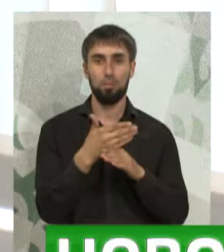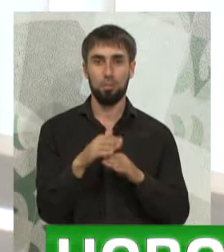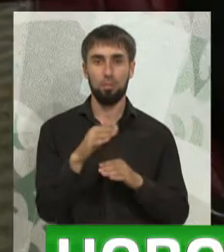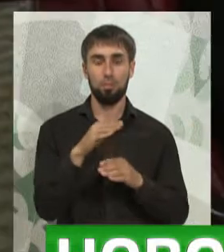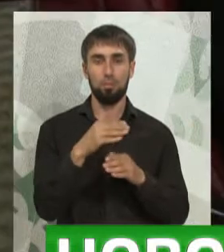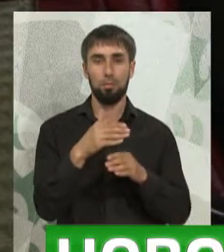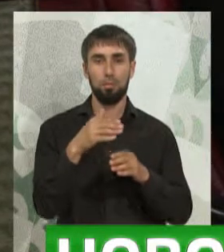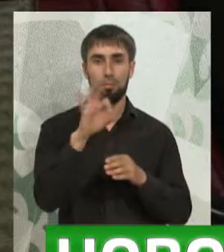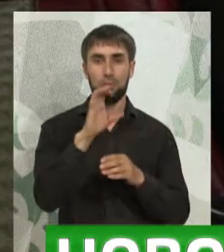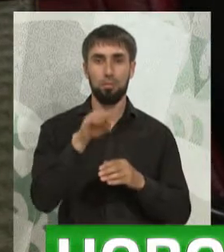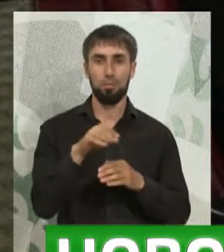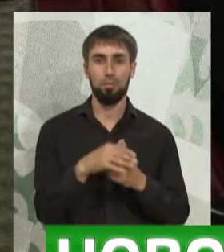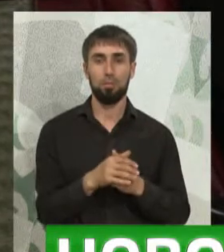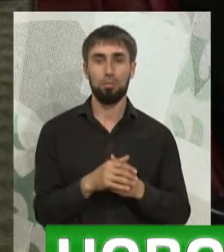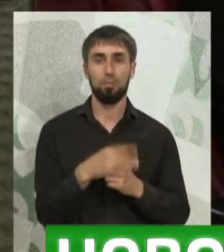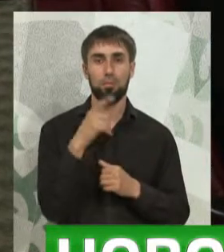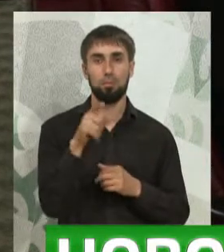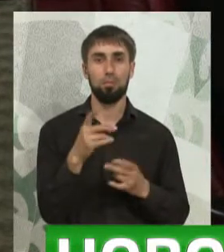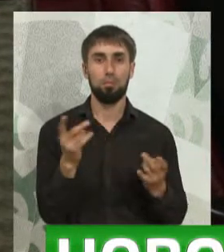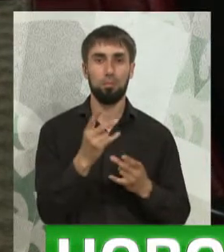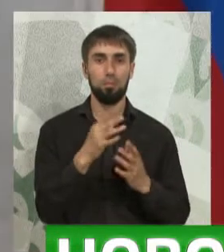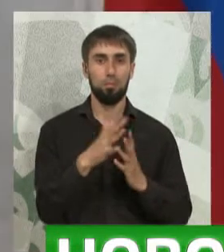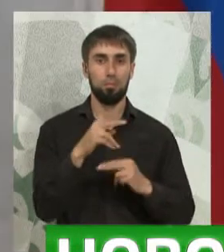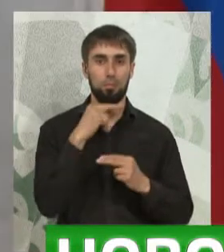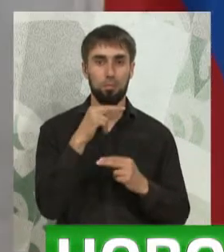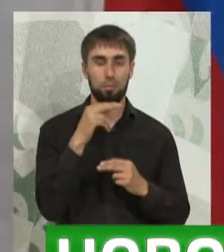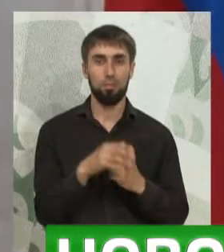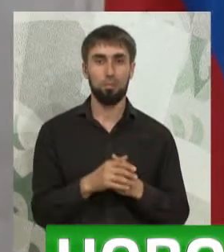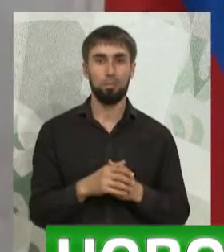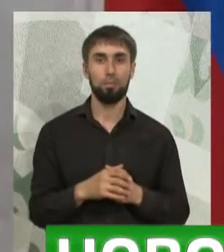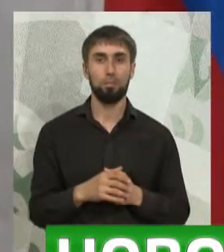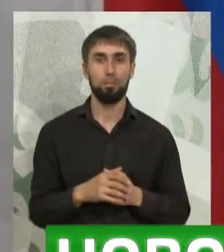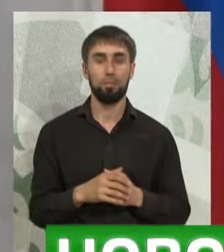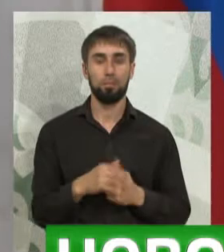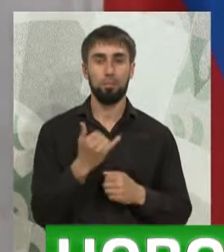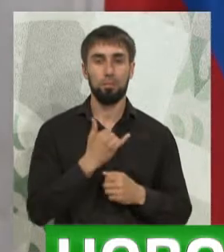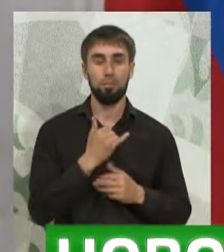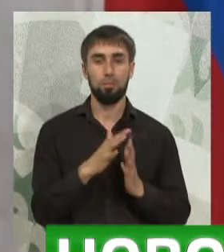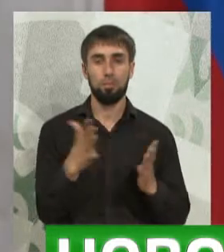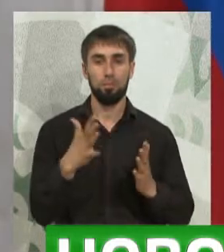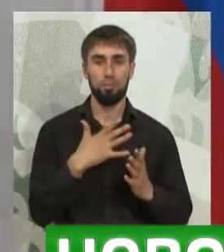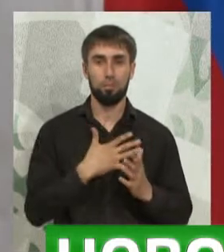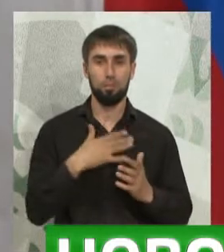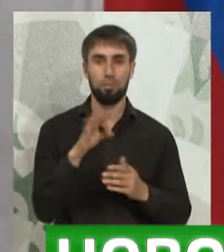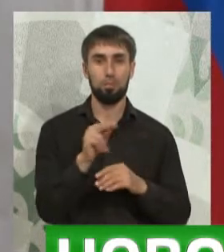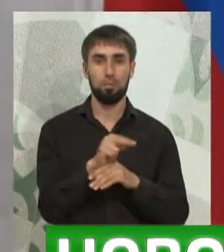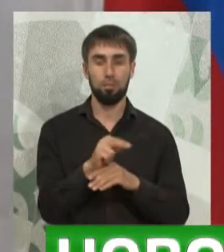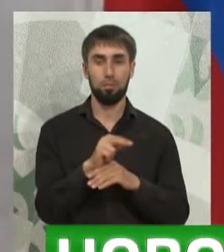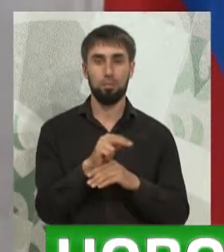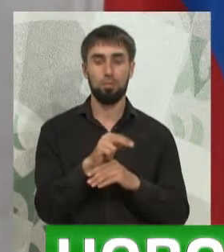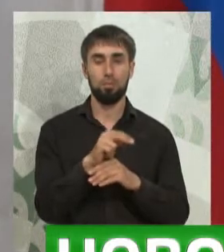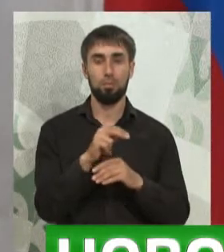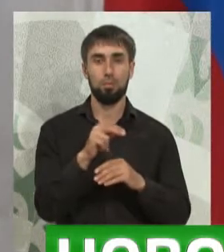отдельные статьи, которые привлекли их наибольшее внимание. Меня в частности волнует поправка по охране окружающей